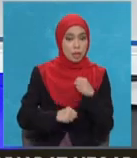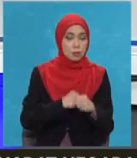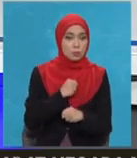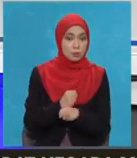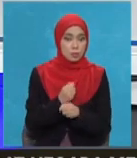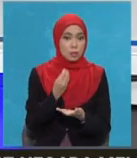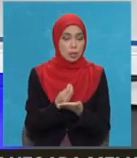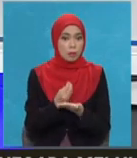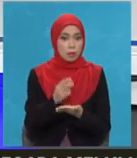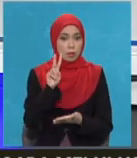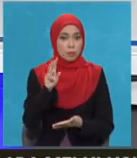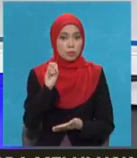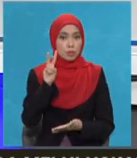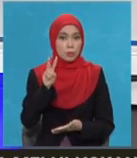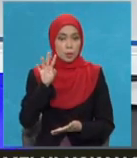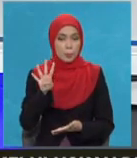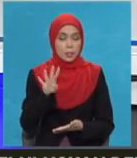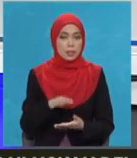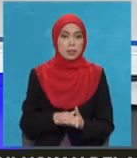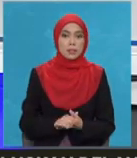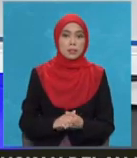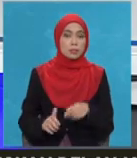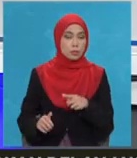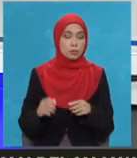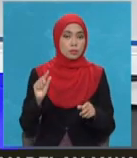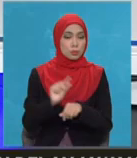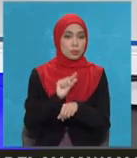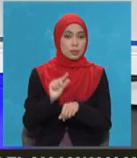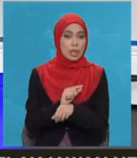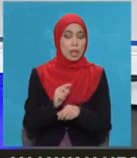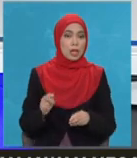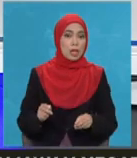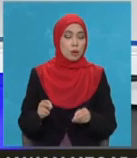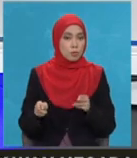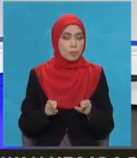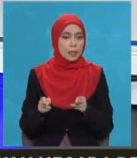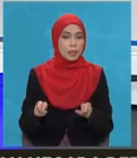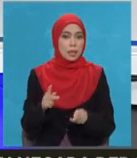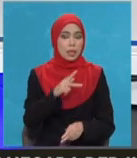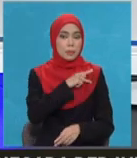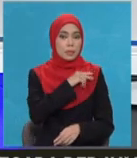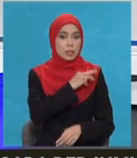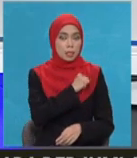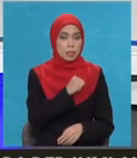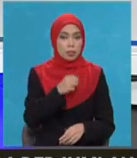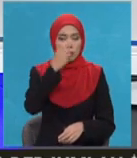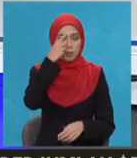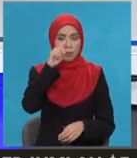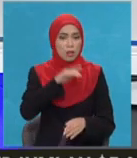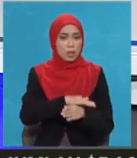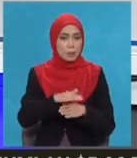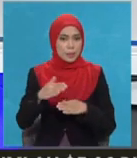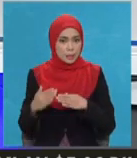ia mengambil kira ke upayaan kementerian-kementerian untuk menyelesaikan project-project di bawah orkey and ke-11